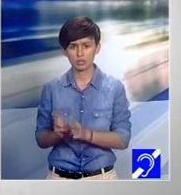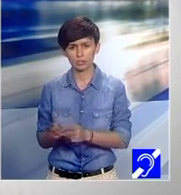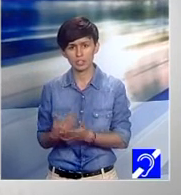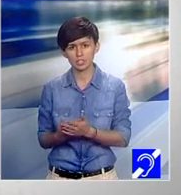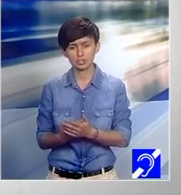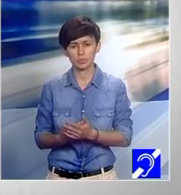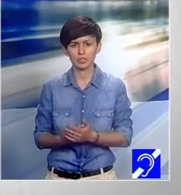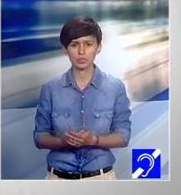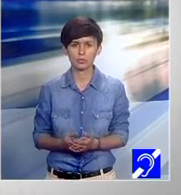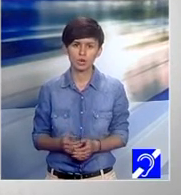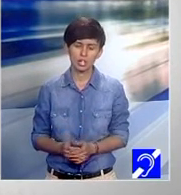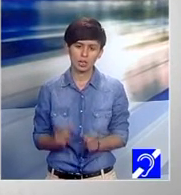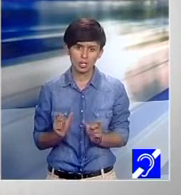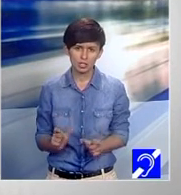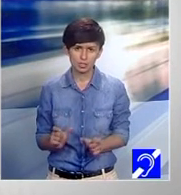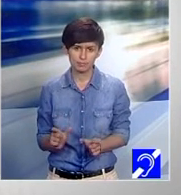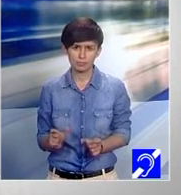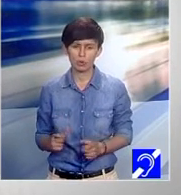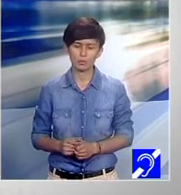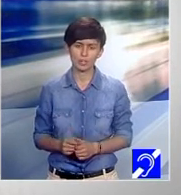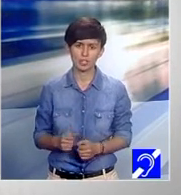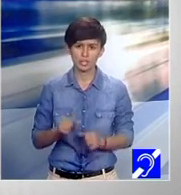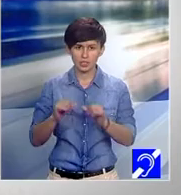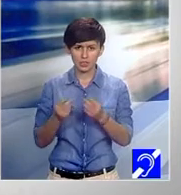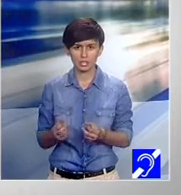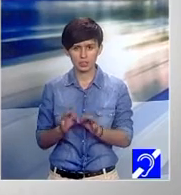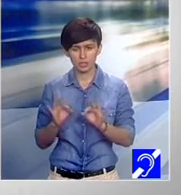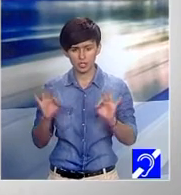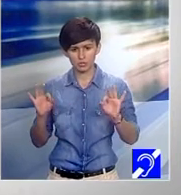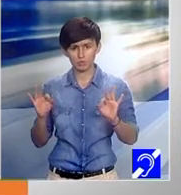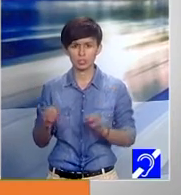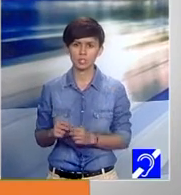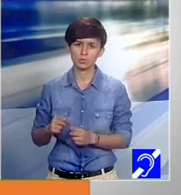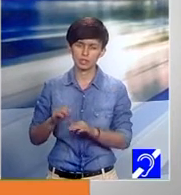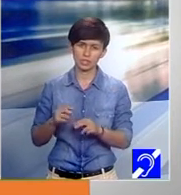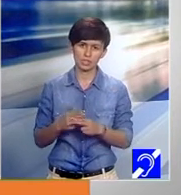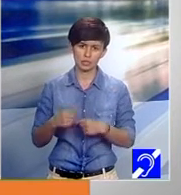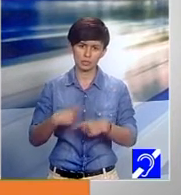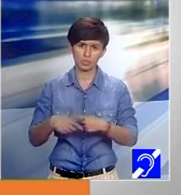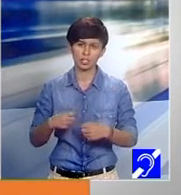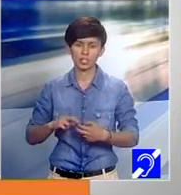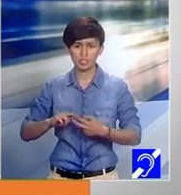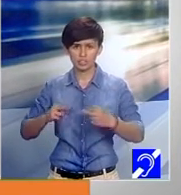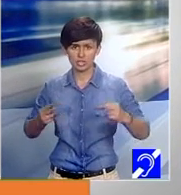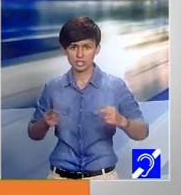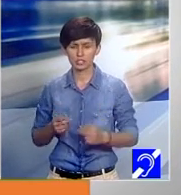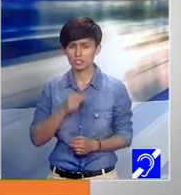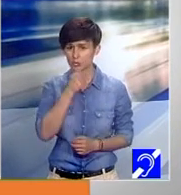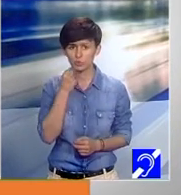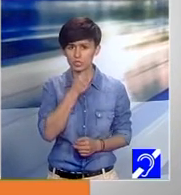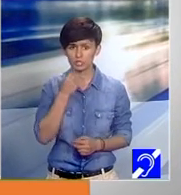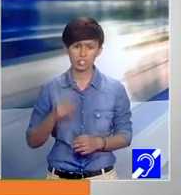stopa evoluția unei boli metabolice congenitale de origine genetică cu șanse mari dacă copilul